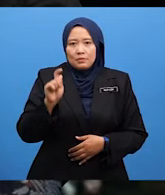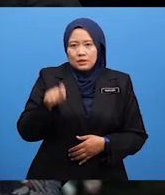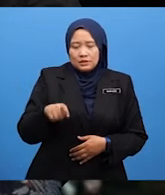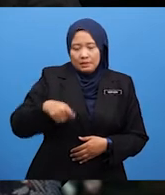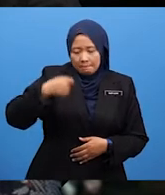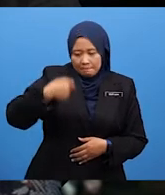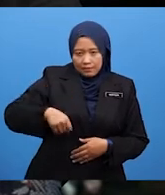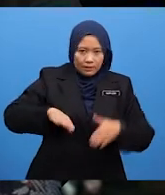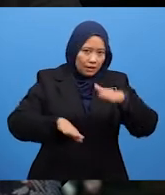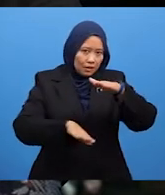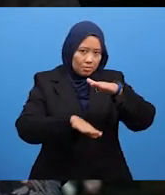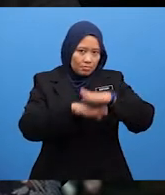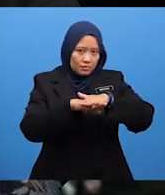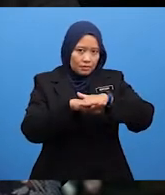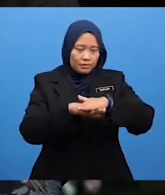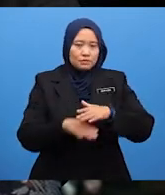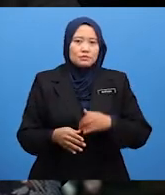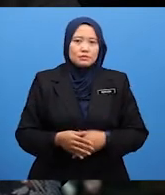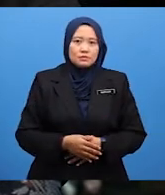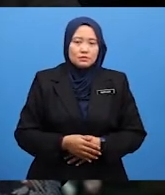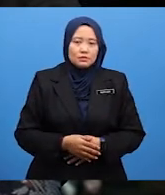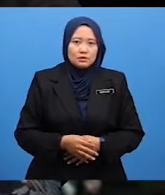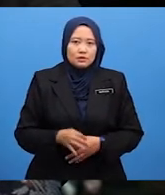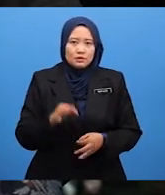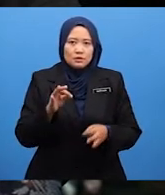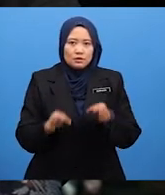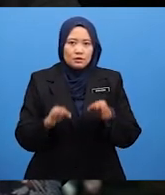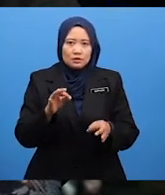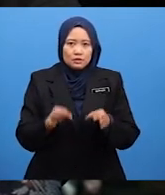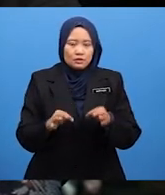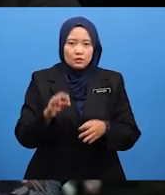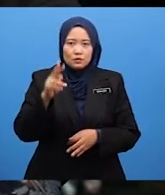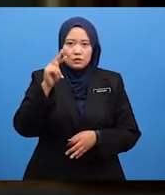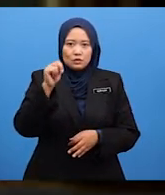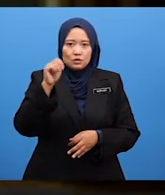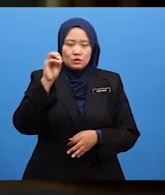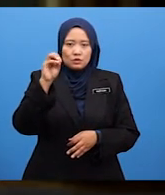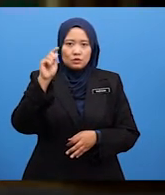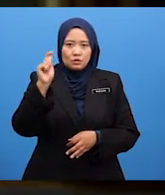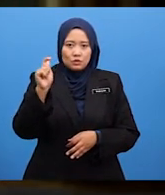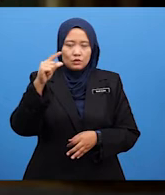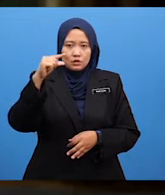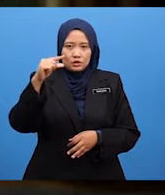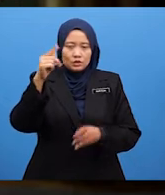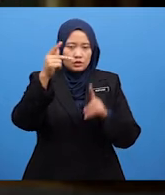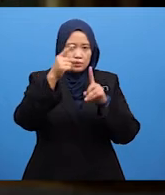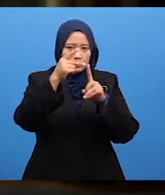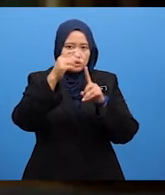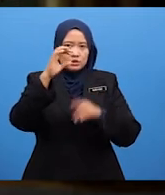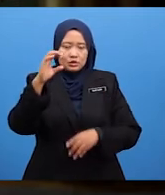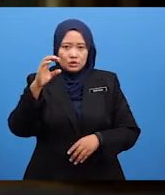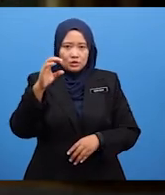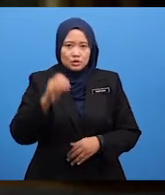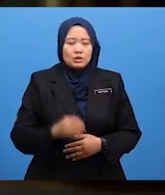contoh, jika notasi itu adalah not G dan not keduanya adalah C, maka Haziq perlu petik